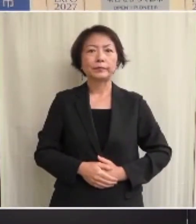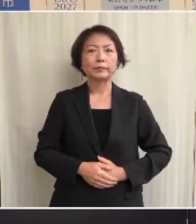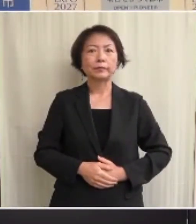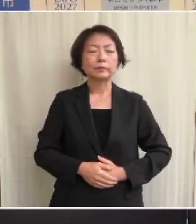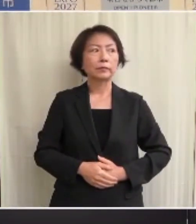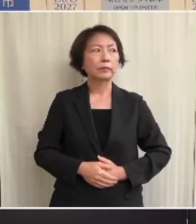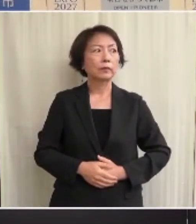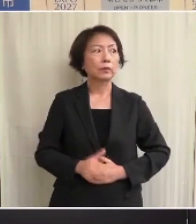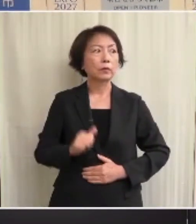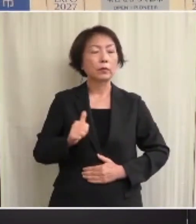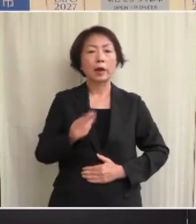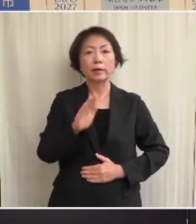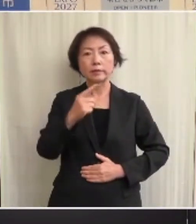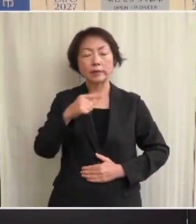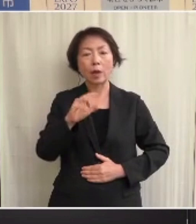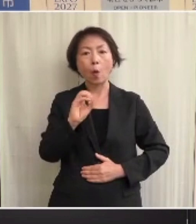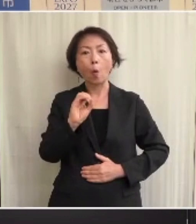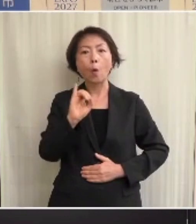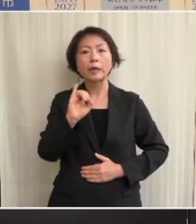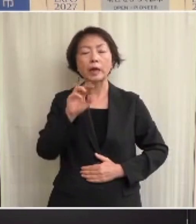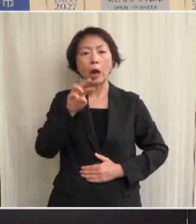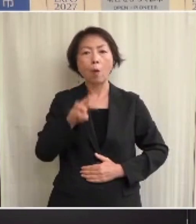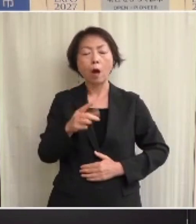フランス店の及川と申します。